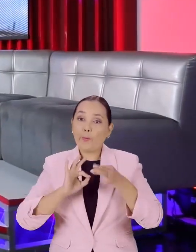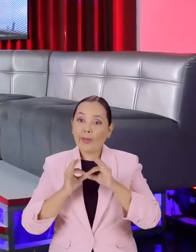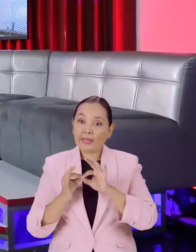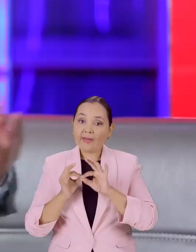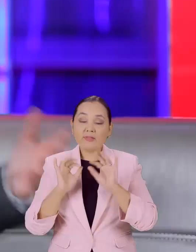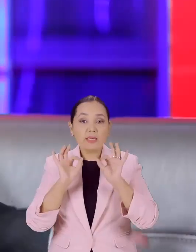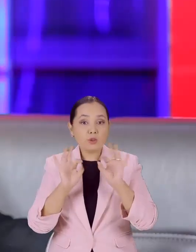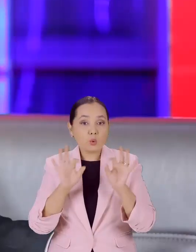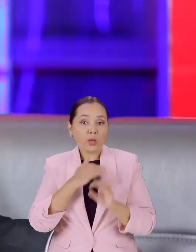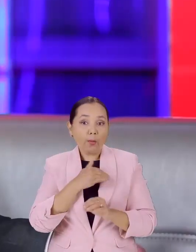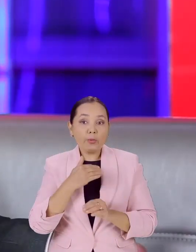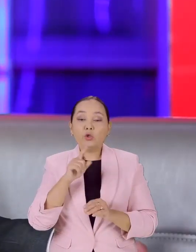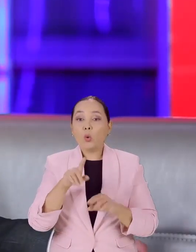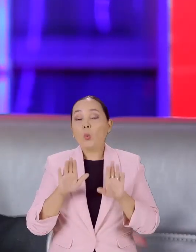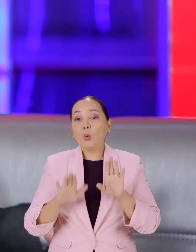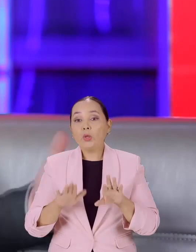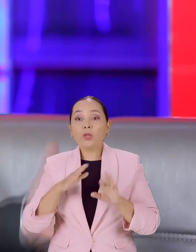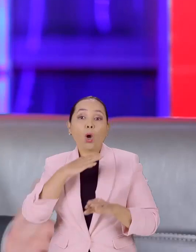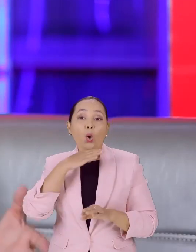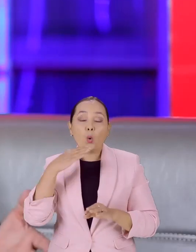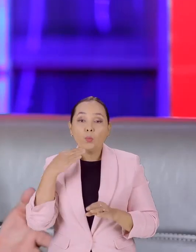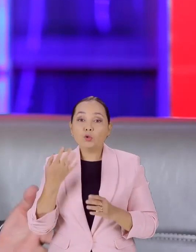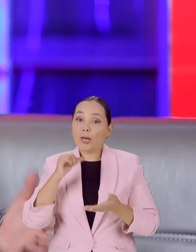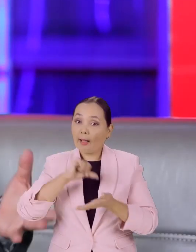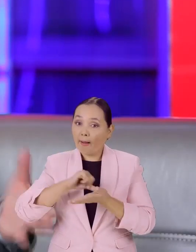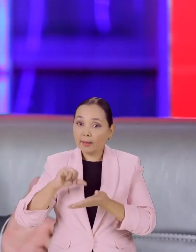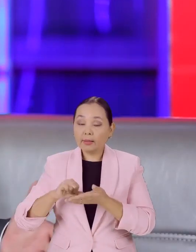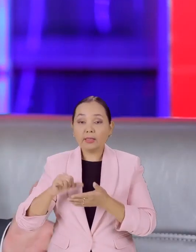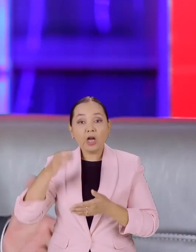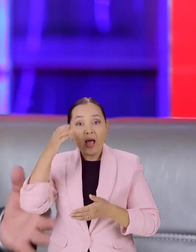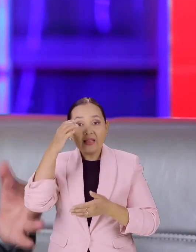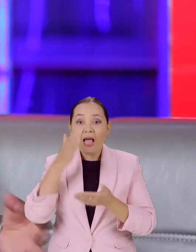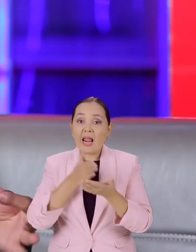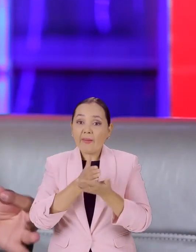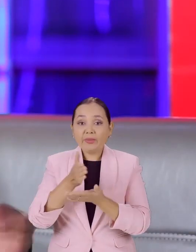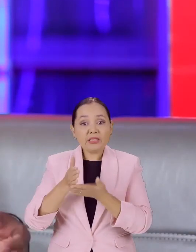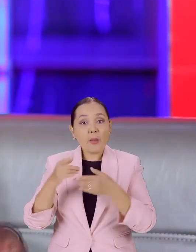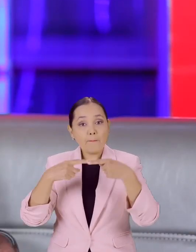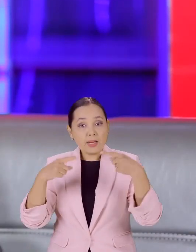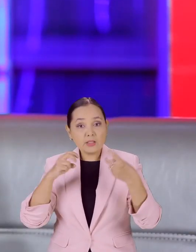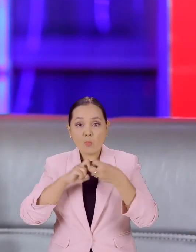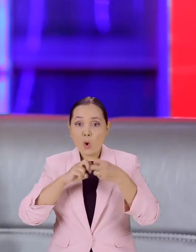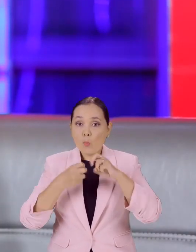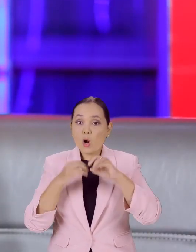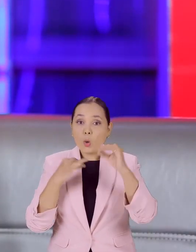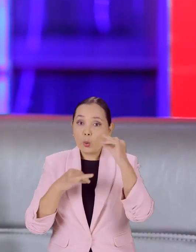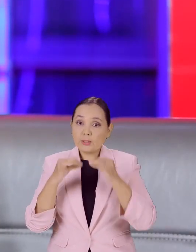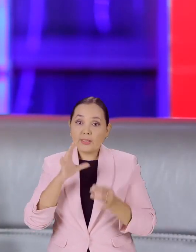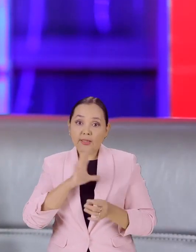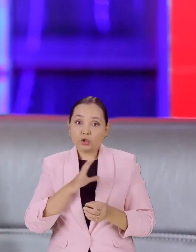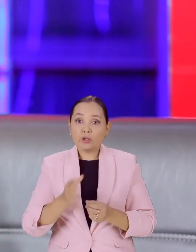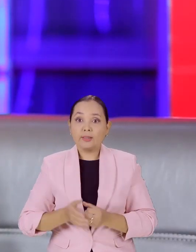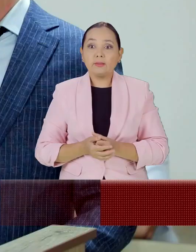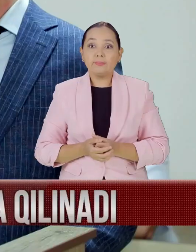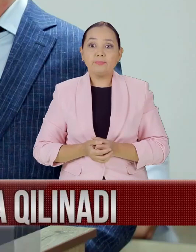batafsil so'zlamoqchimiz. U yerda ko'pchilik qatnashdi. Ta'lim tizimidagi ba'zi muammolar o'rtaga tashlandi.